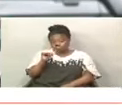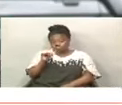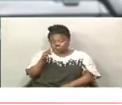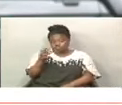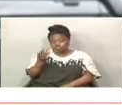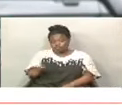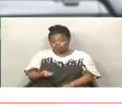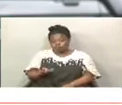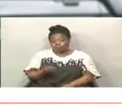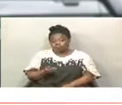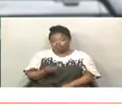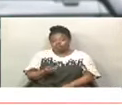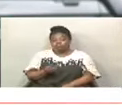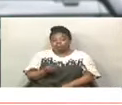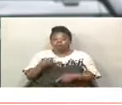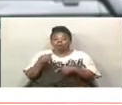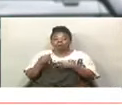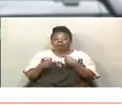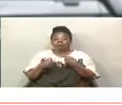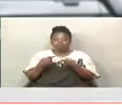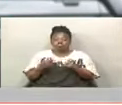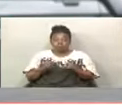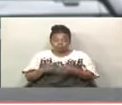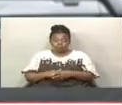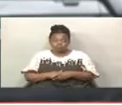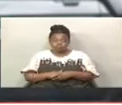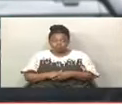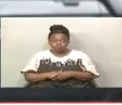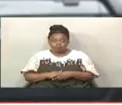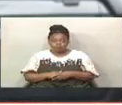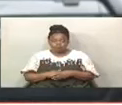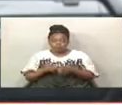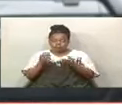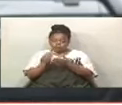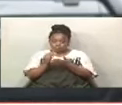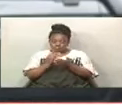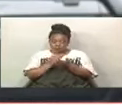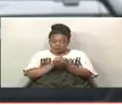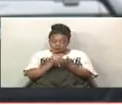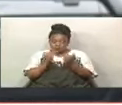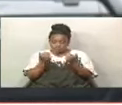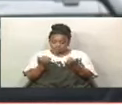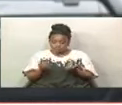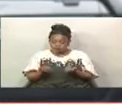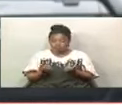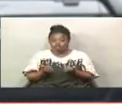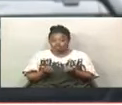Nyuka kumizamu, nisha kumizamu Awuka kuchichire